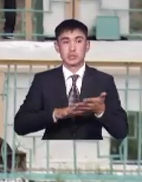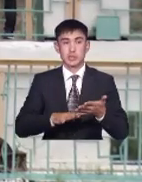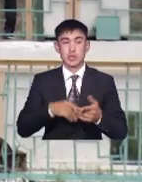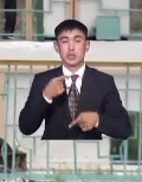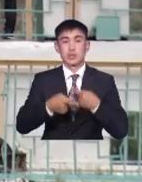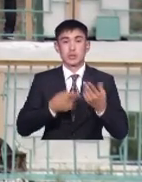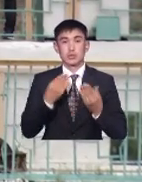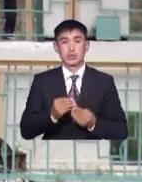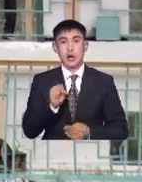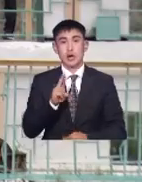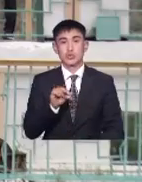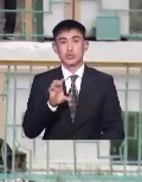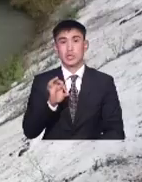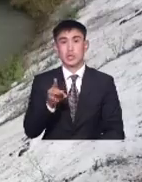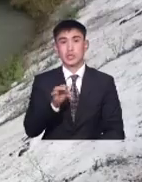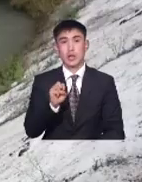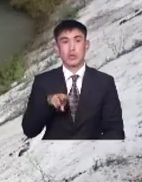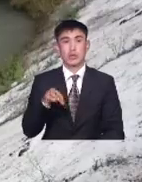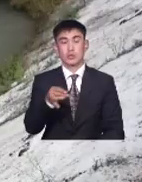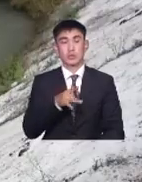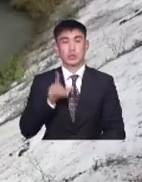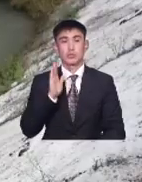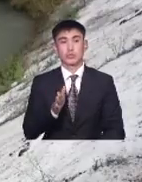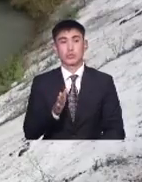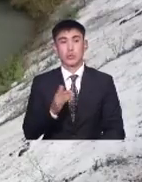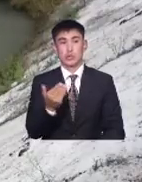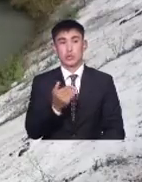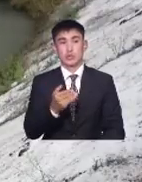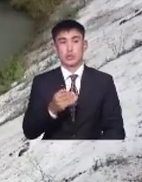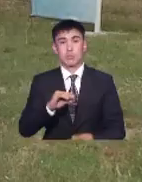Алдағы күндері Ақсу, Сарқанд, Алакөл аудандарына барады. Онда да